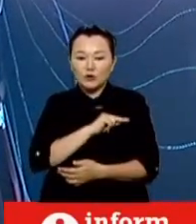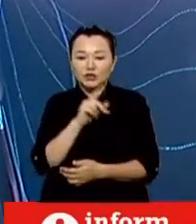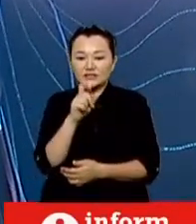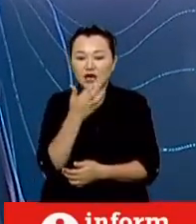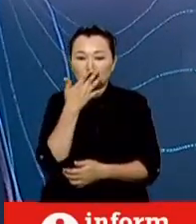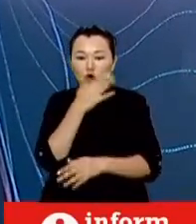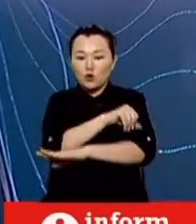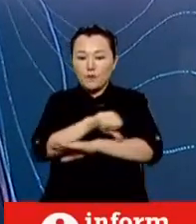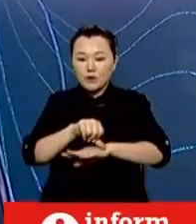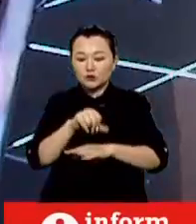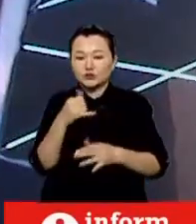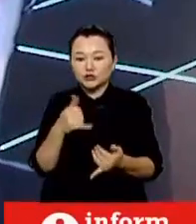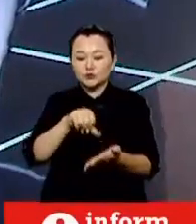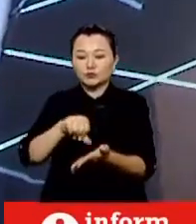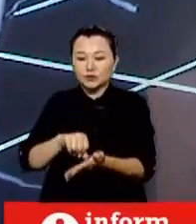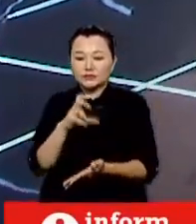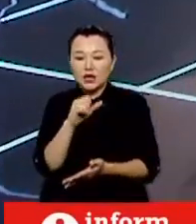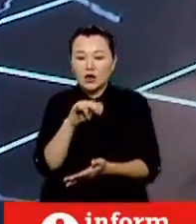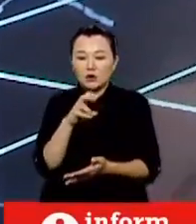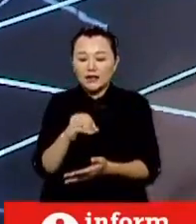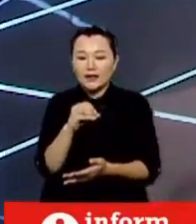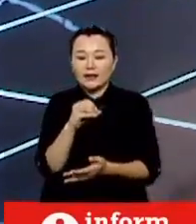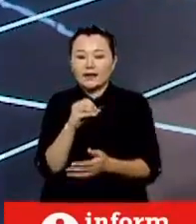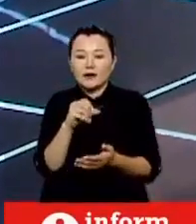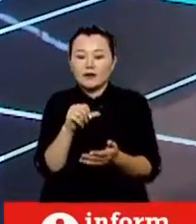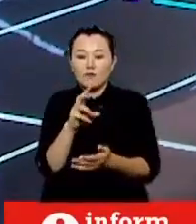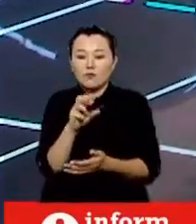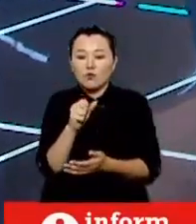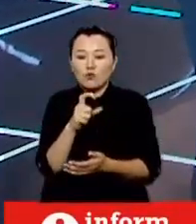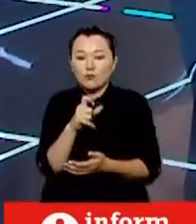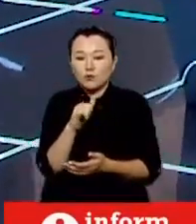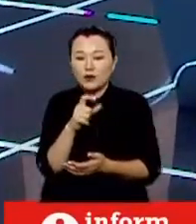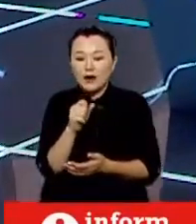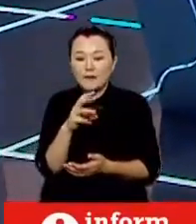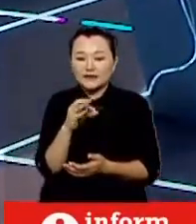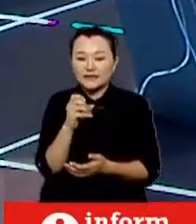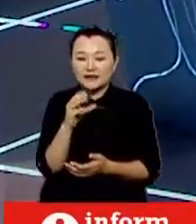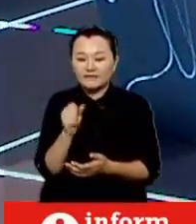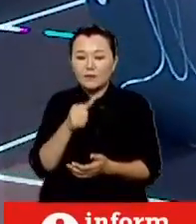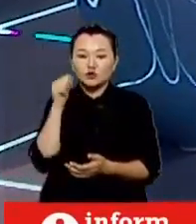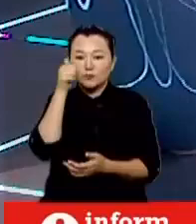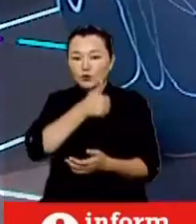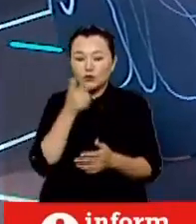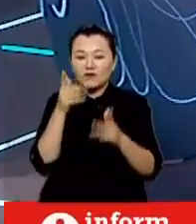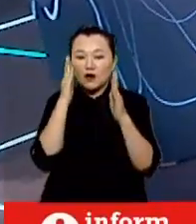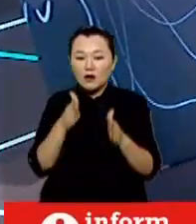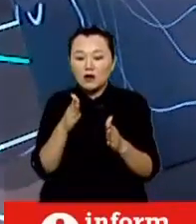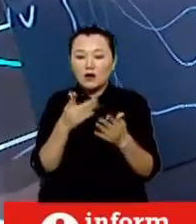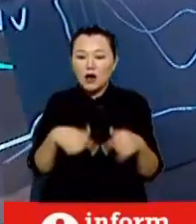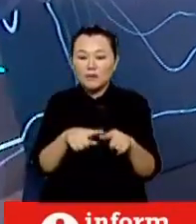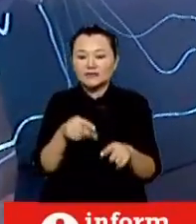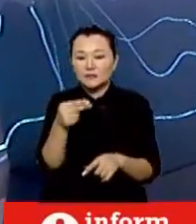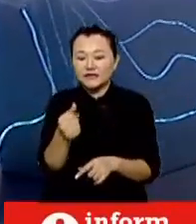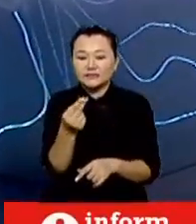рубежом у нас в студии герои Сауле мухамадиевна Здравствуйте скажите вот в прошлом году вы обратились визовую компанию